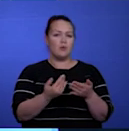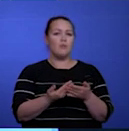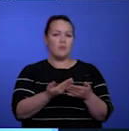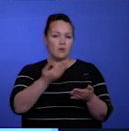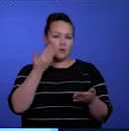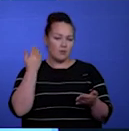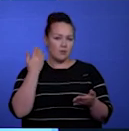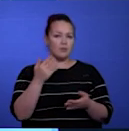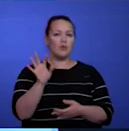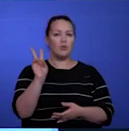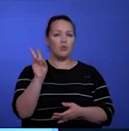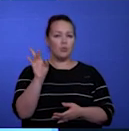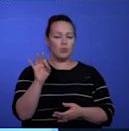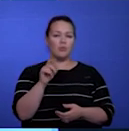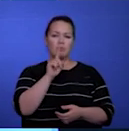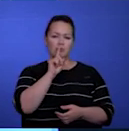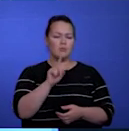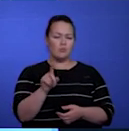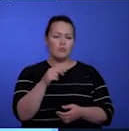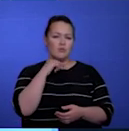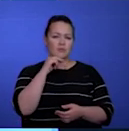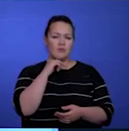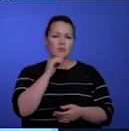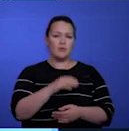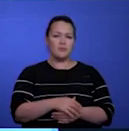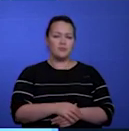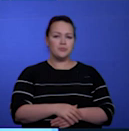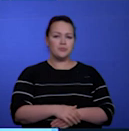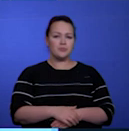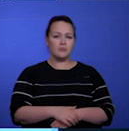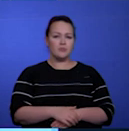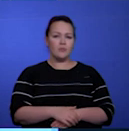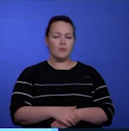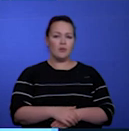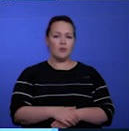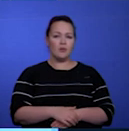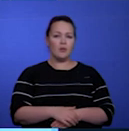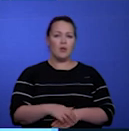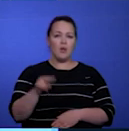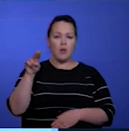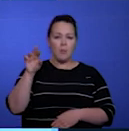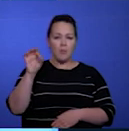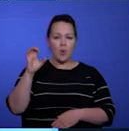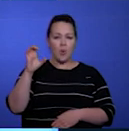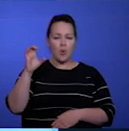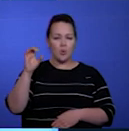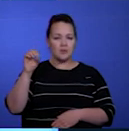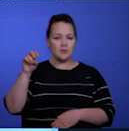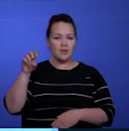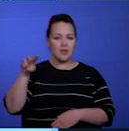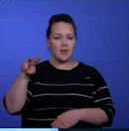но не будем сейчас на этом заострять внимание и поселили в своем жилище поселили